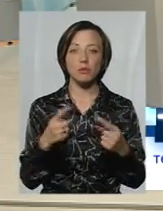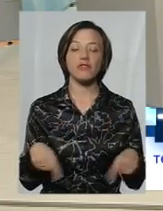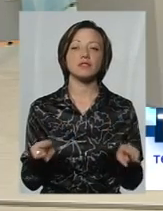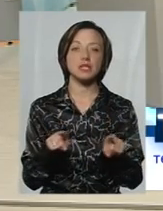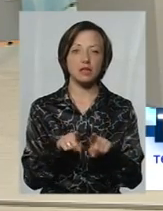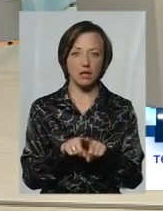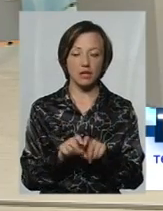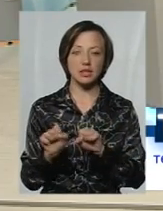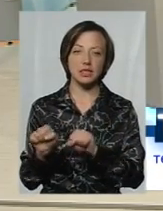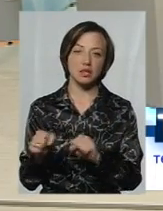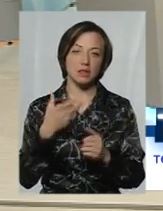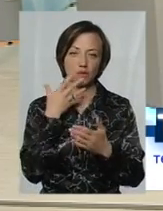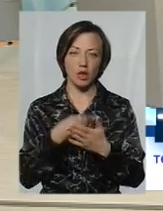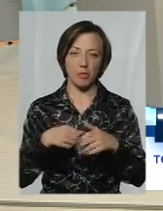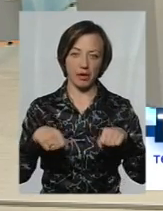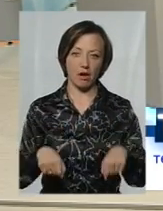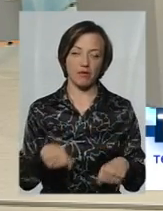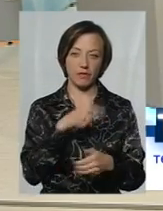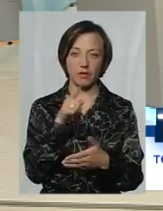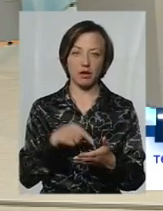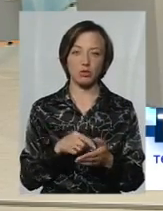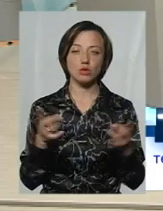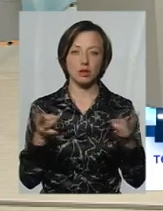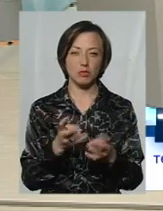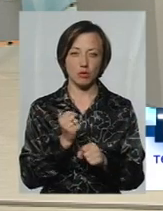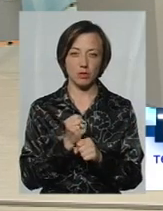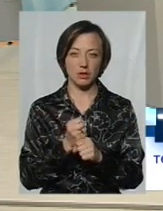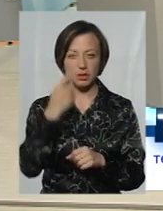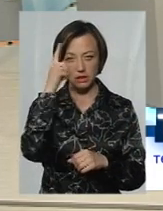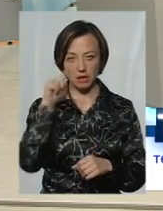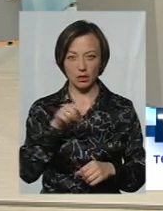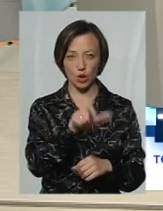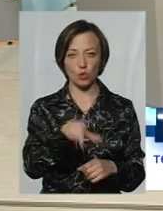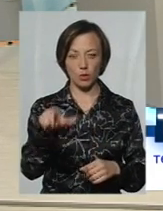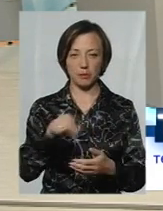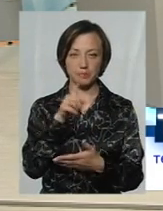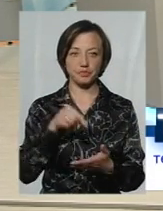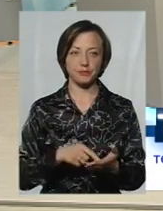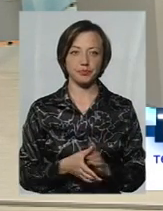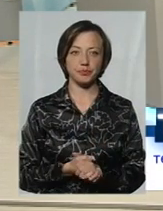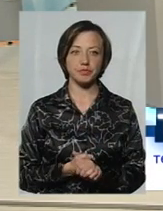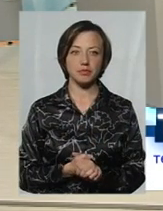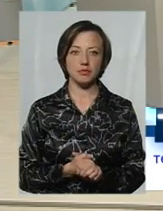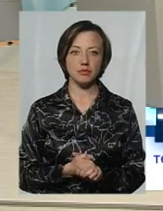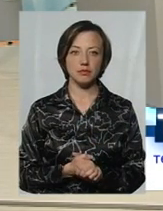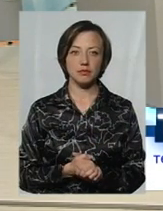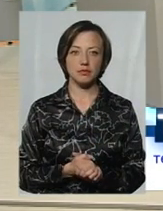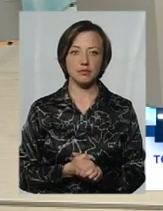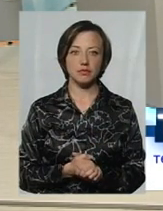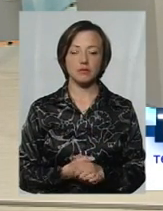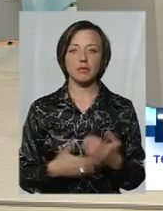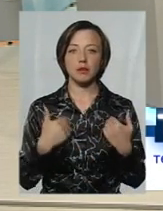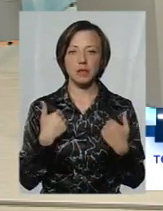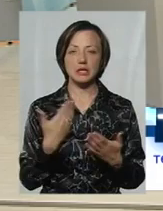все-таки захистити свої права? Що насамперед треба робити? Що треба знати людям? Ну, мені здається, що людям